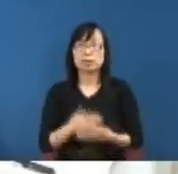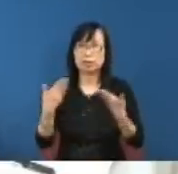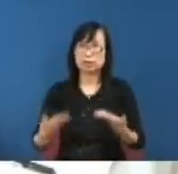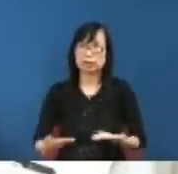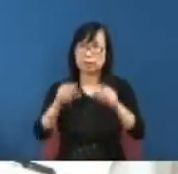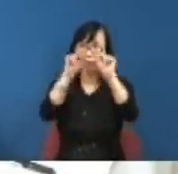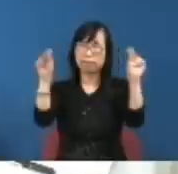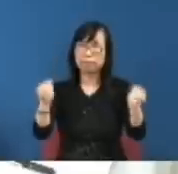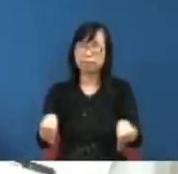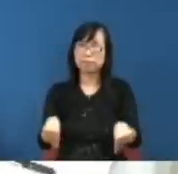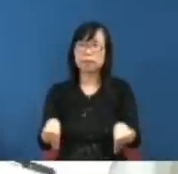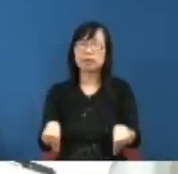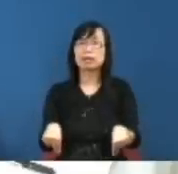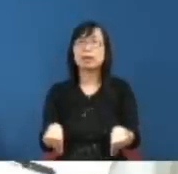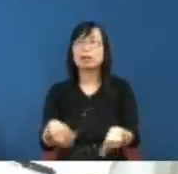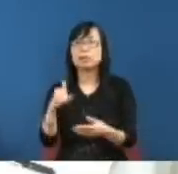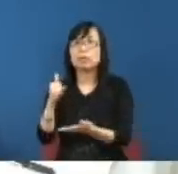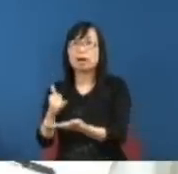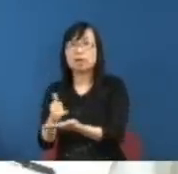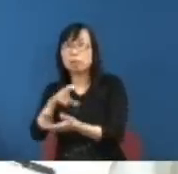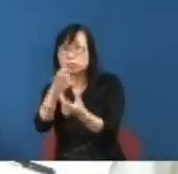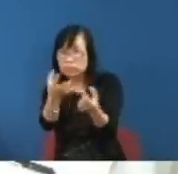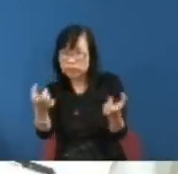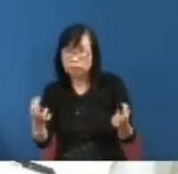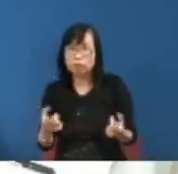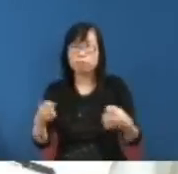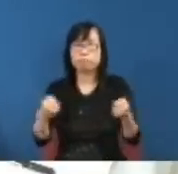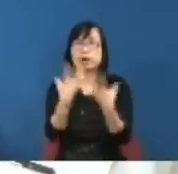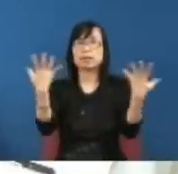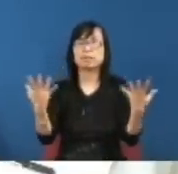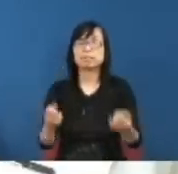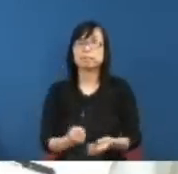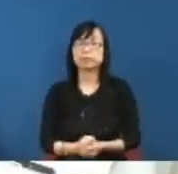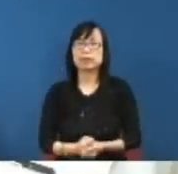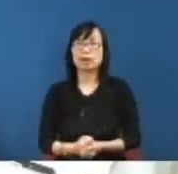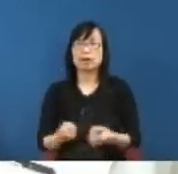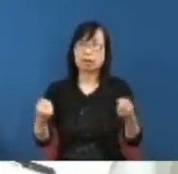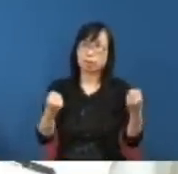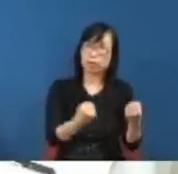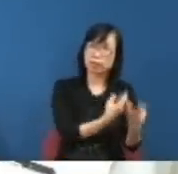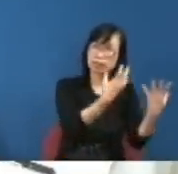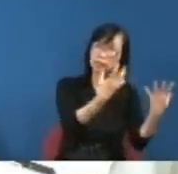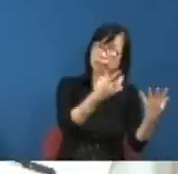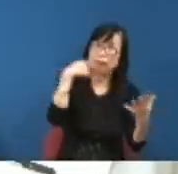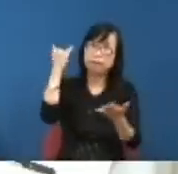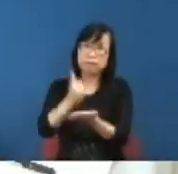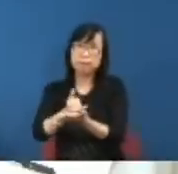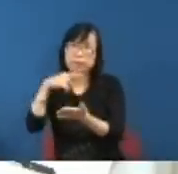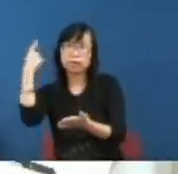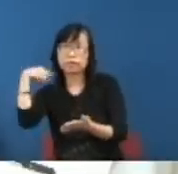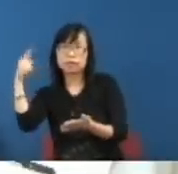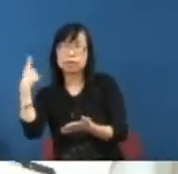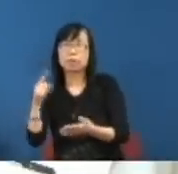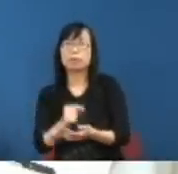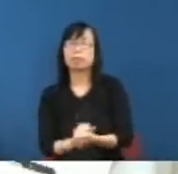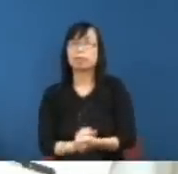個問題就係話，當歐洲發生嘅反抗又發生喺美國嘅時候，咁呢個